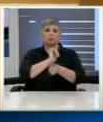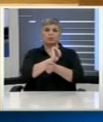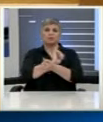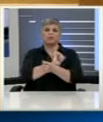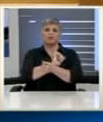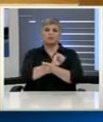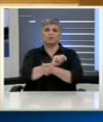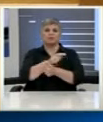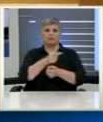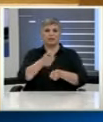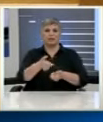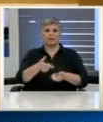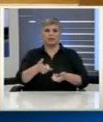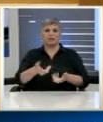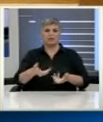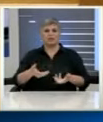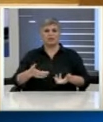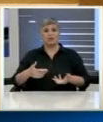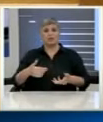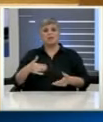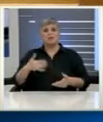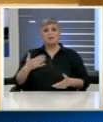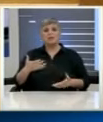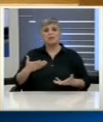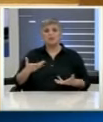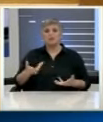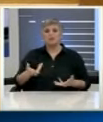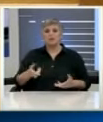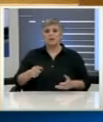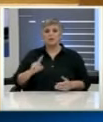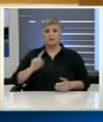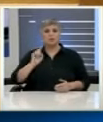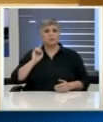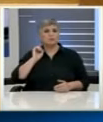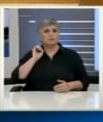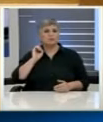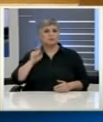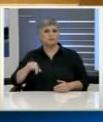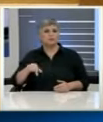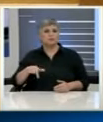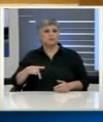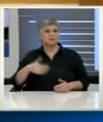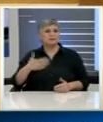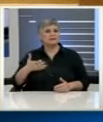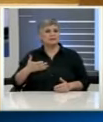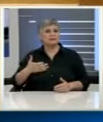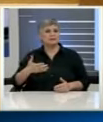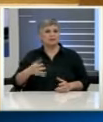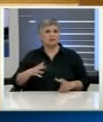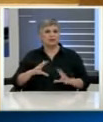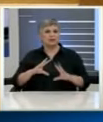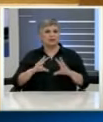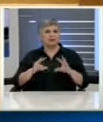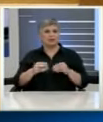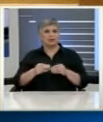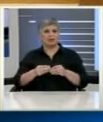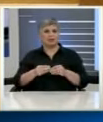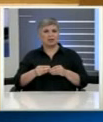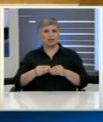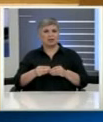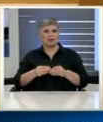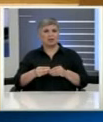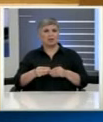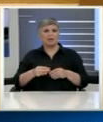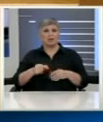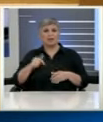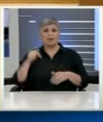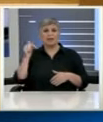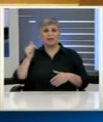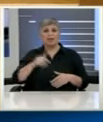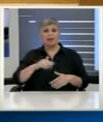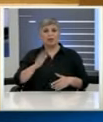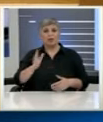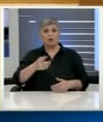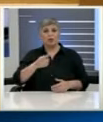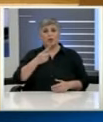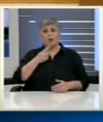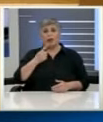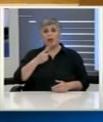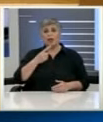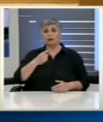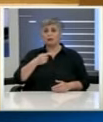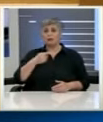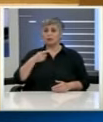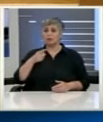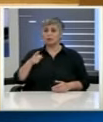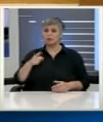απέναντι στα ζητήματα νόμου και τάξης η οποία εκφράζεται σε κάθε δημόσια τοποθέτησή σας και